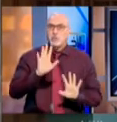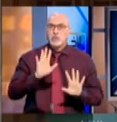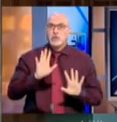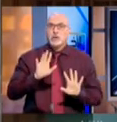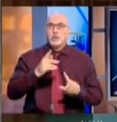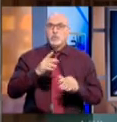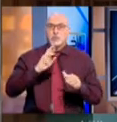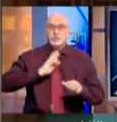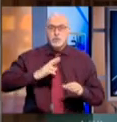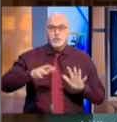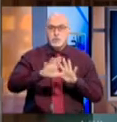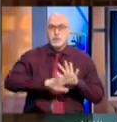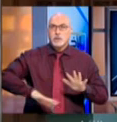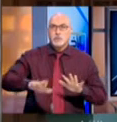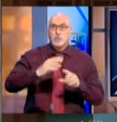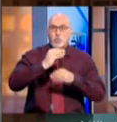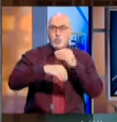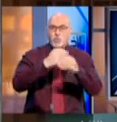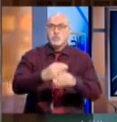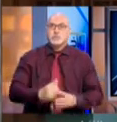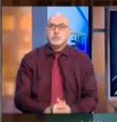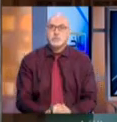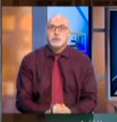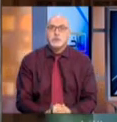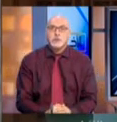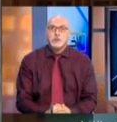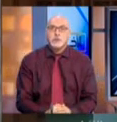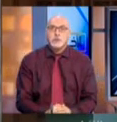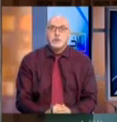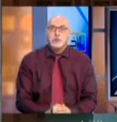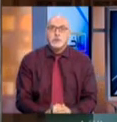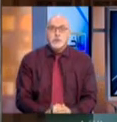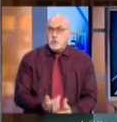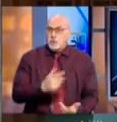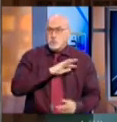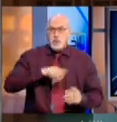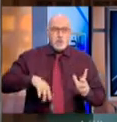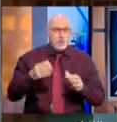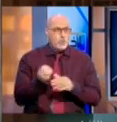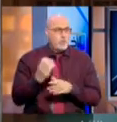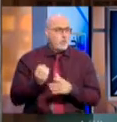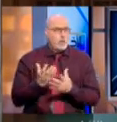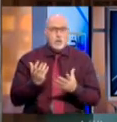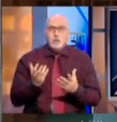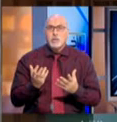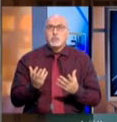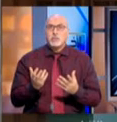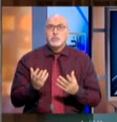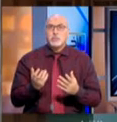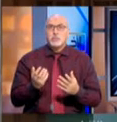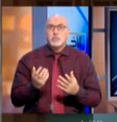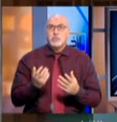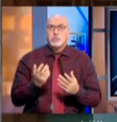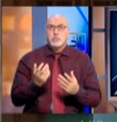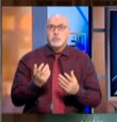أمن المنطقة والعالم، وتباحثنا أيضا في التطورات الهامة